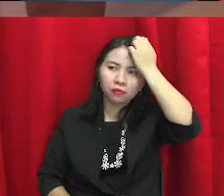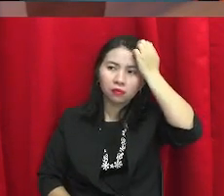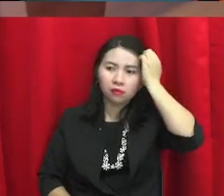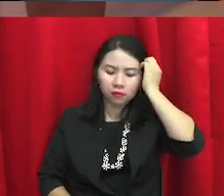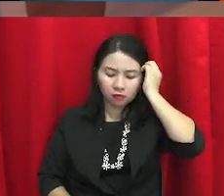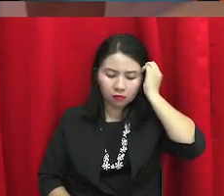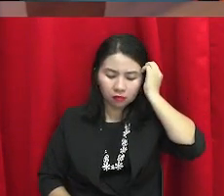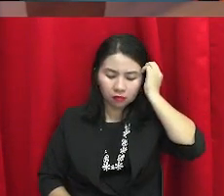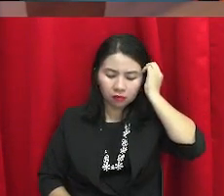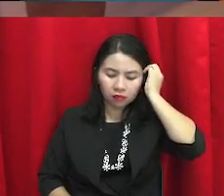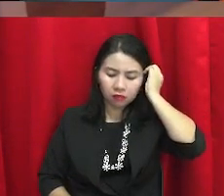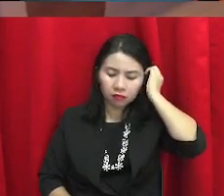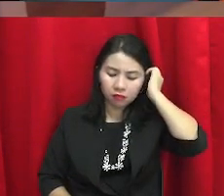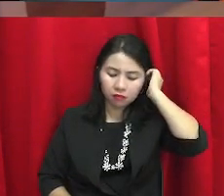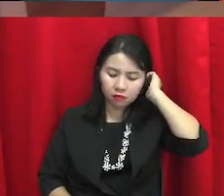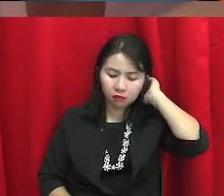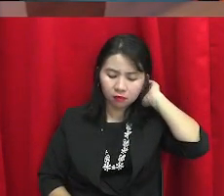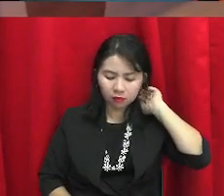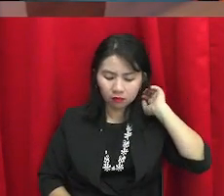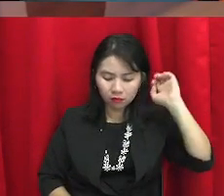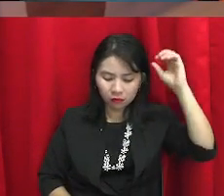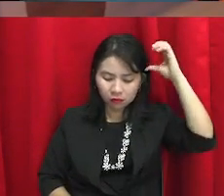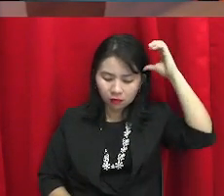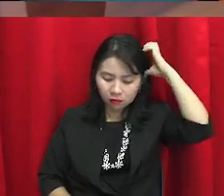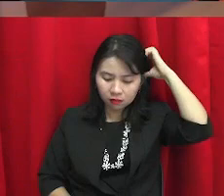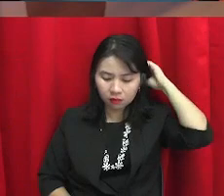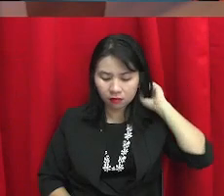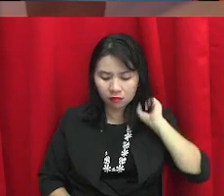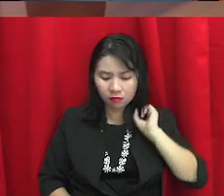yung interpretasyon na,